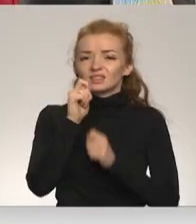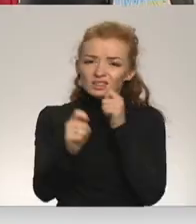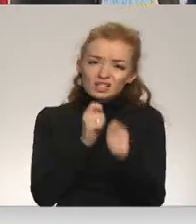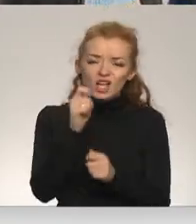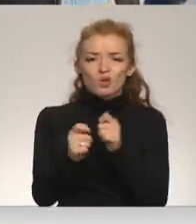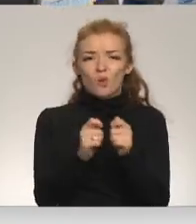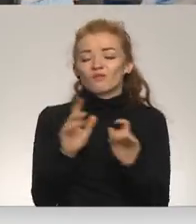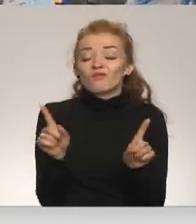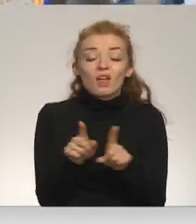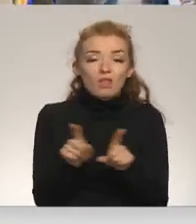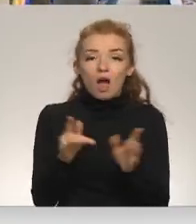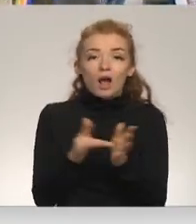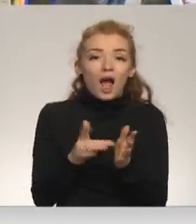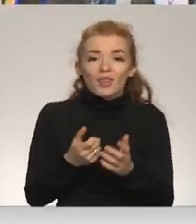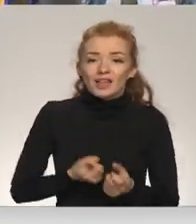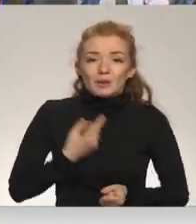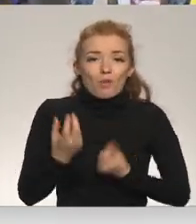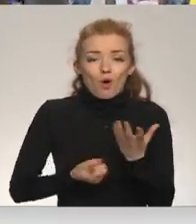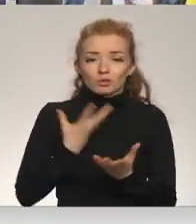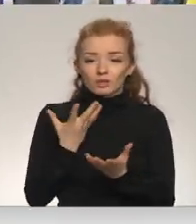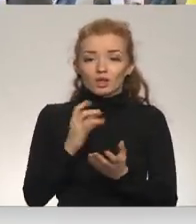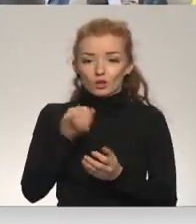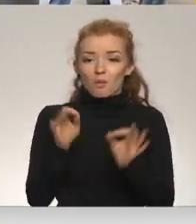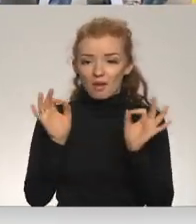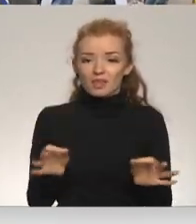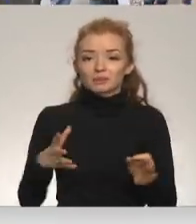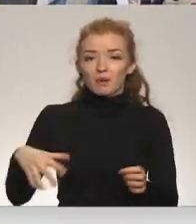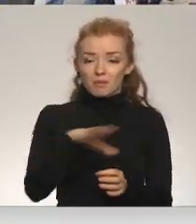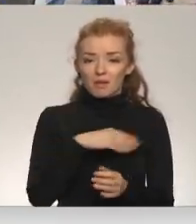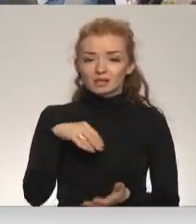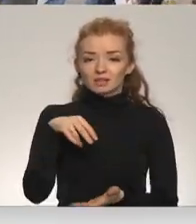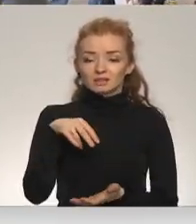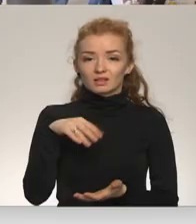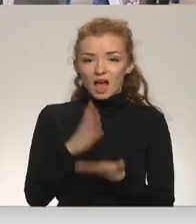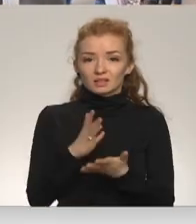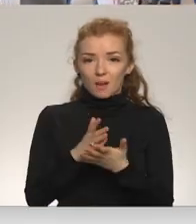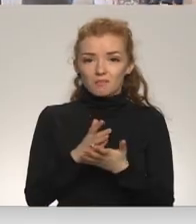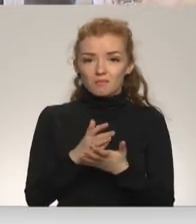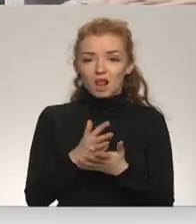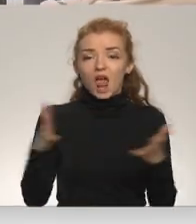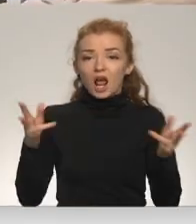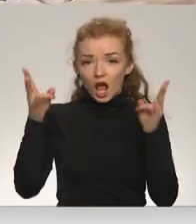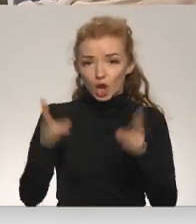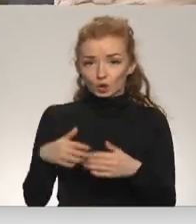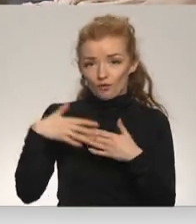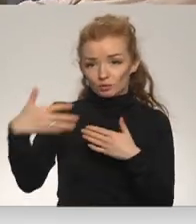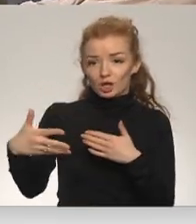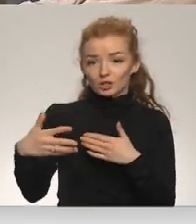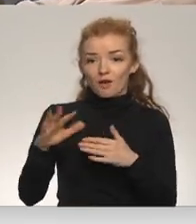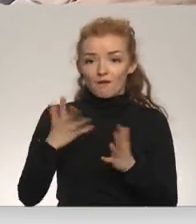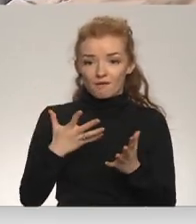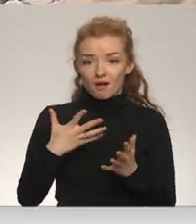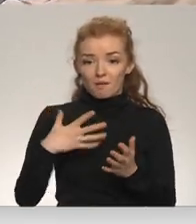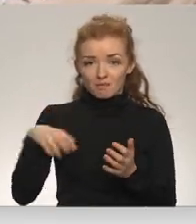vai kāda savādāka izpausme. Jo patiesībā mēs stāvam milzīgas katastrofas priekšā, un mēs nezinām, vai mēs